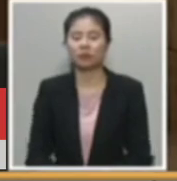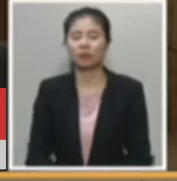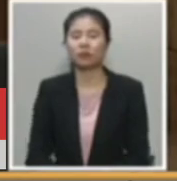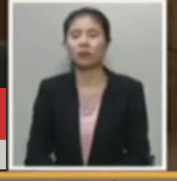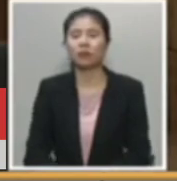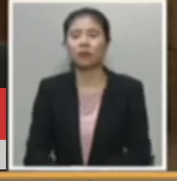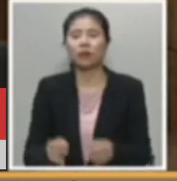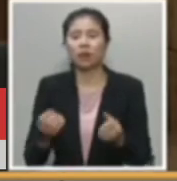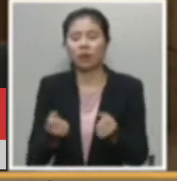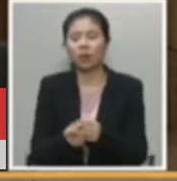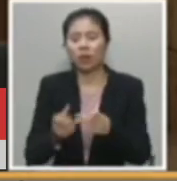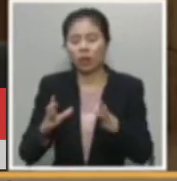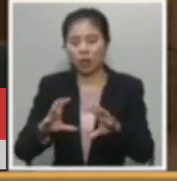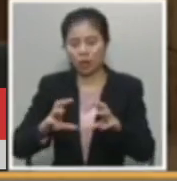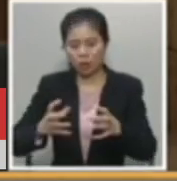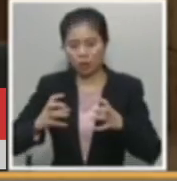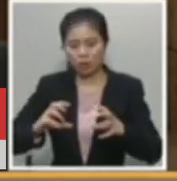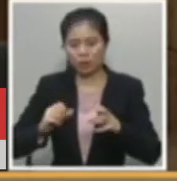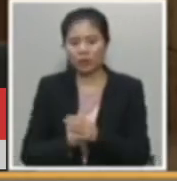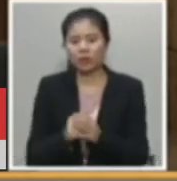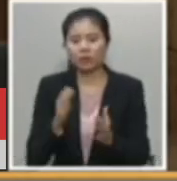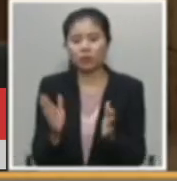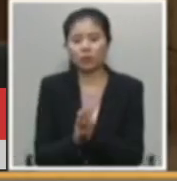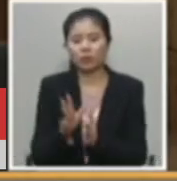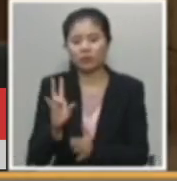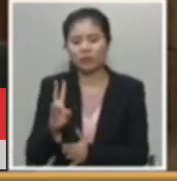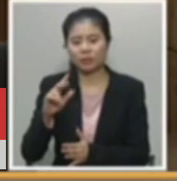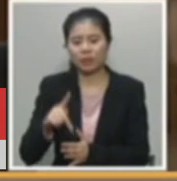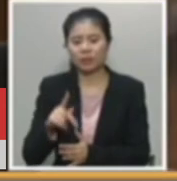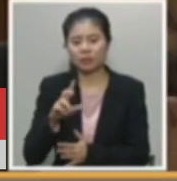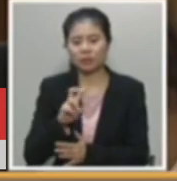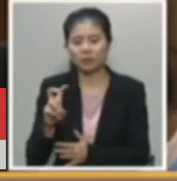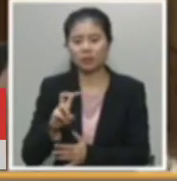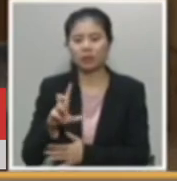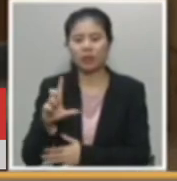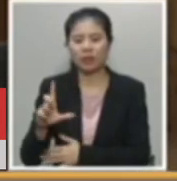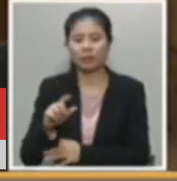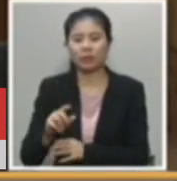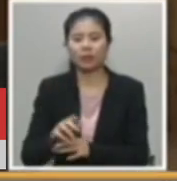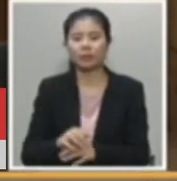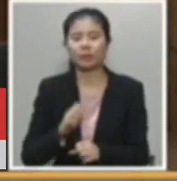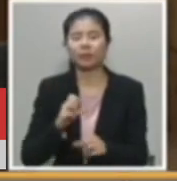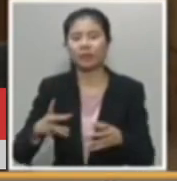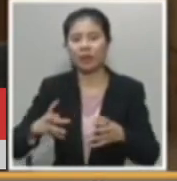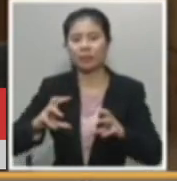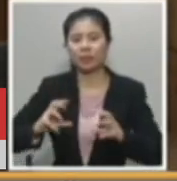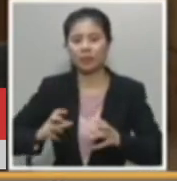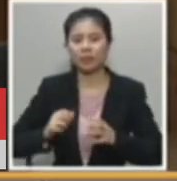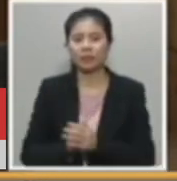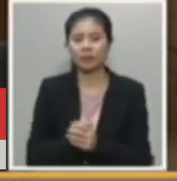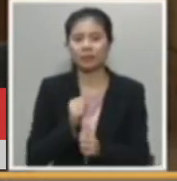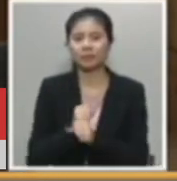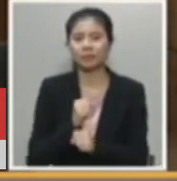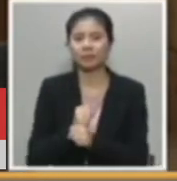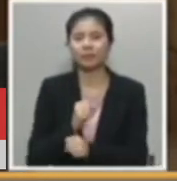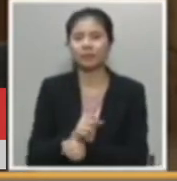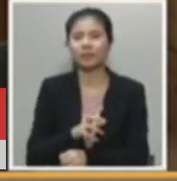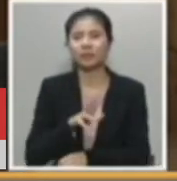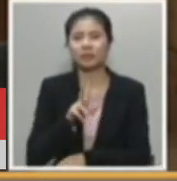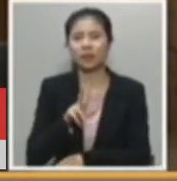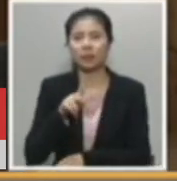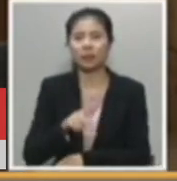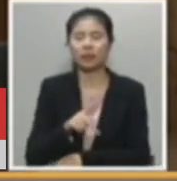คัน 7,200 ล้านบาทรถคุ้มเกาะล้อยาง34คัน 2,300 ล้านบ